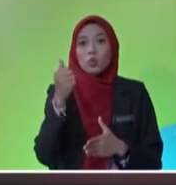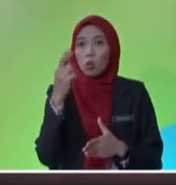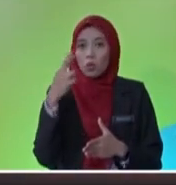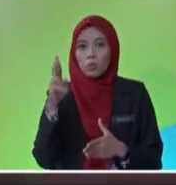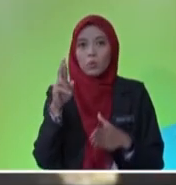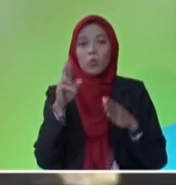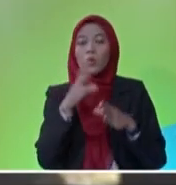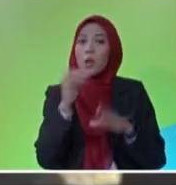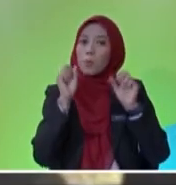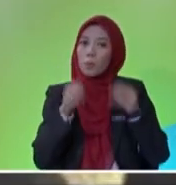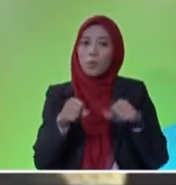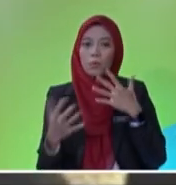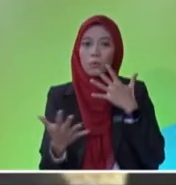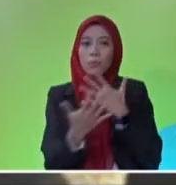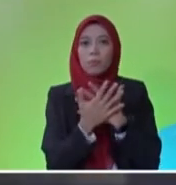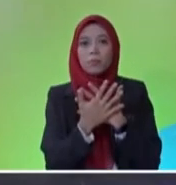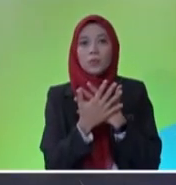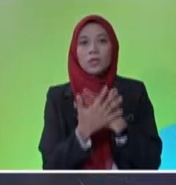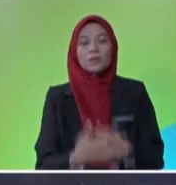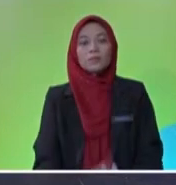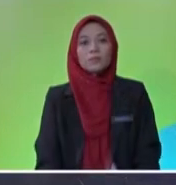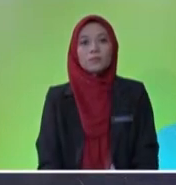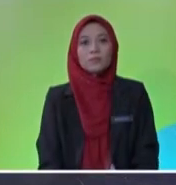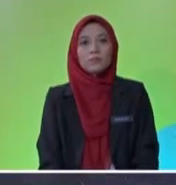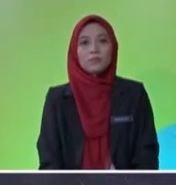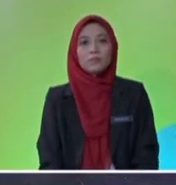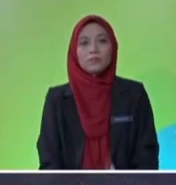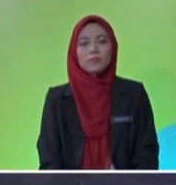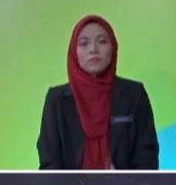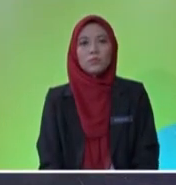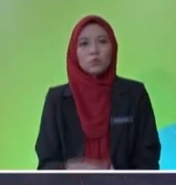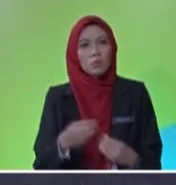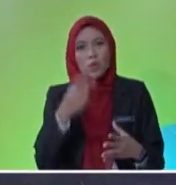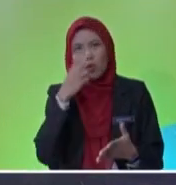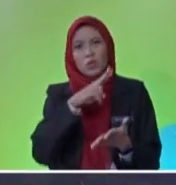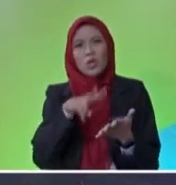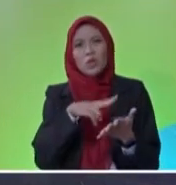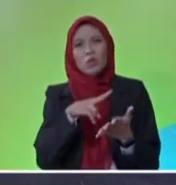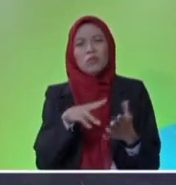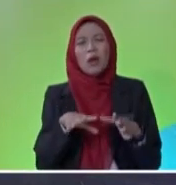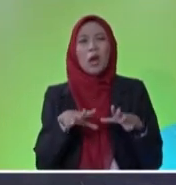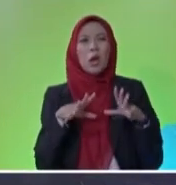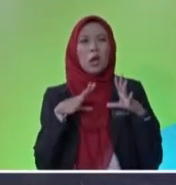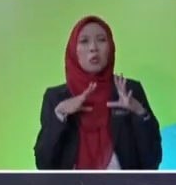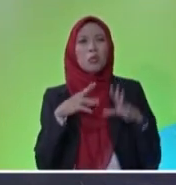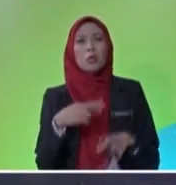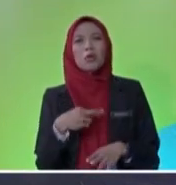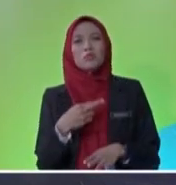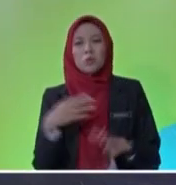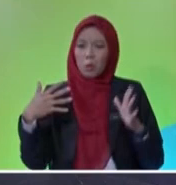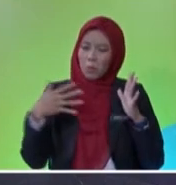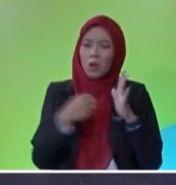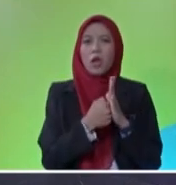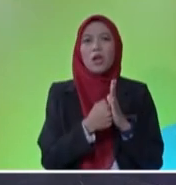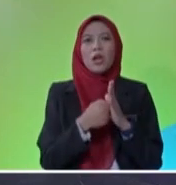boleh dipenjara tidak lebih 12bulan oleh duce Huber tengok video tukak ngeri larase kemalangan puncak